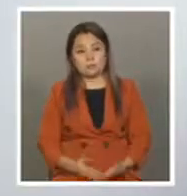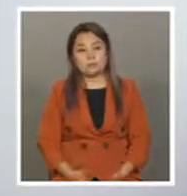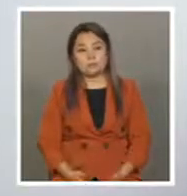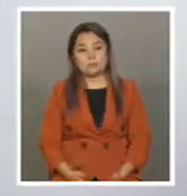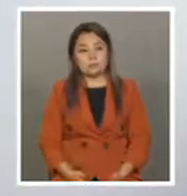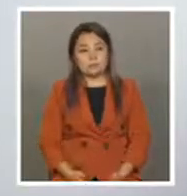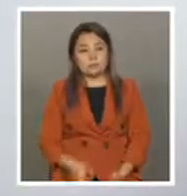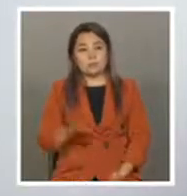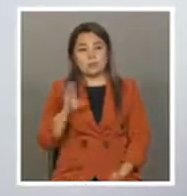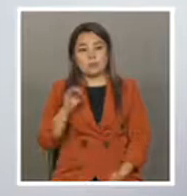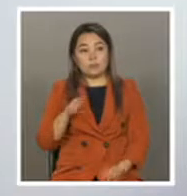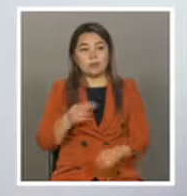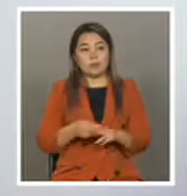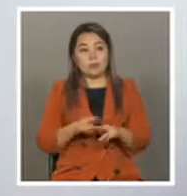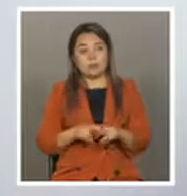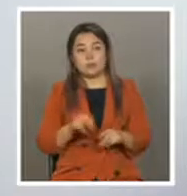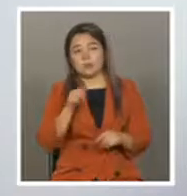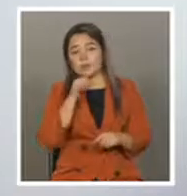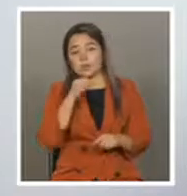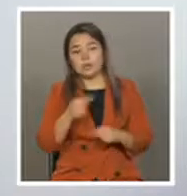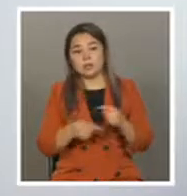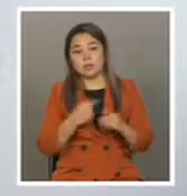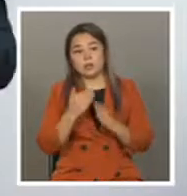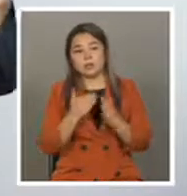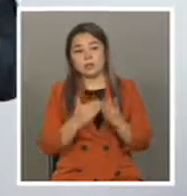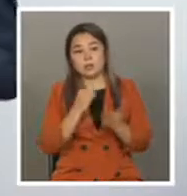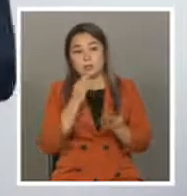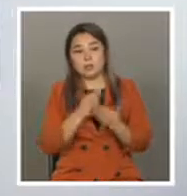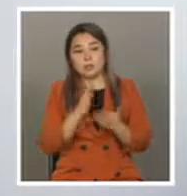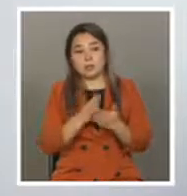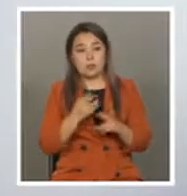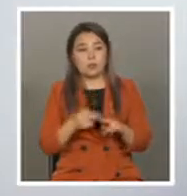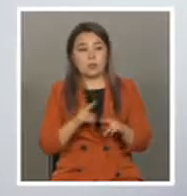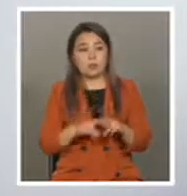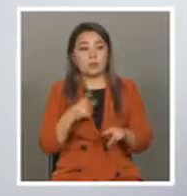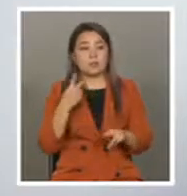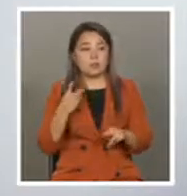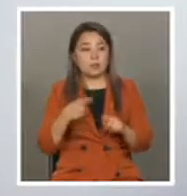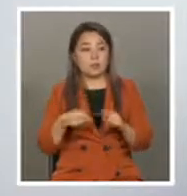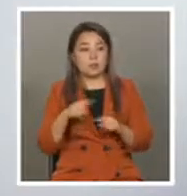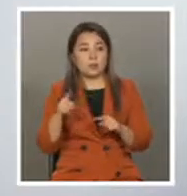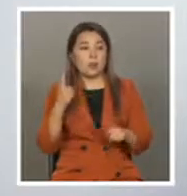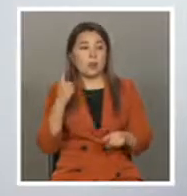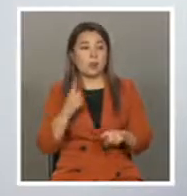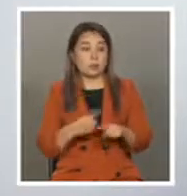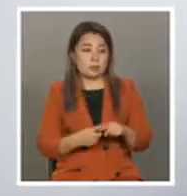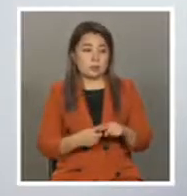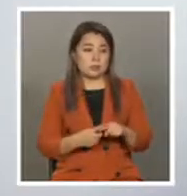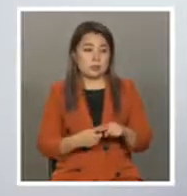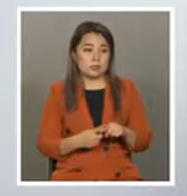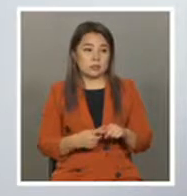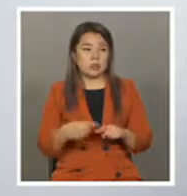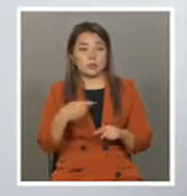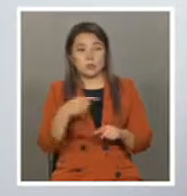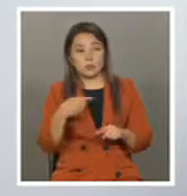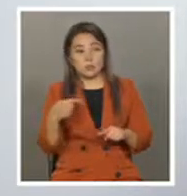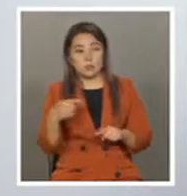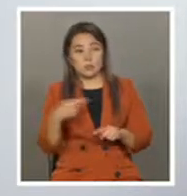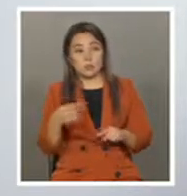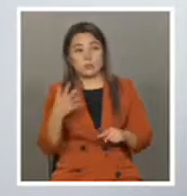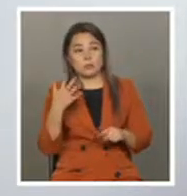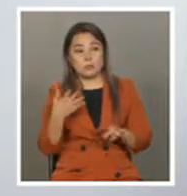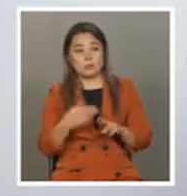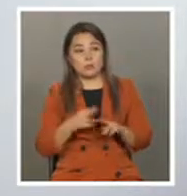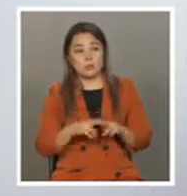біз ВИЕ теоремасы бойынша келесі жүйені аламыз. Ол екі түбірдің қосындысы минус минус 5, яғни